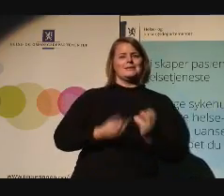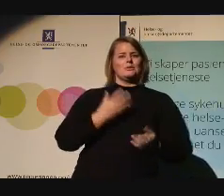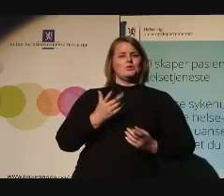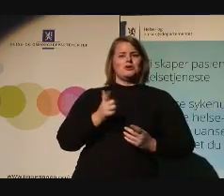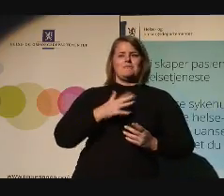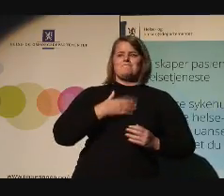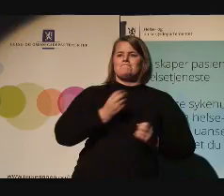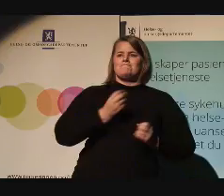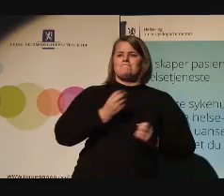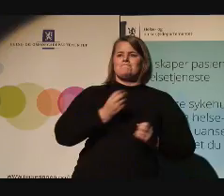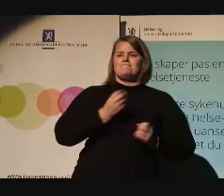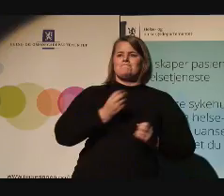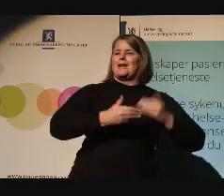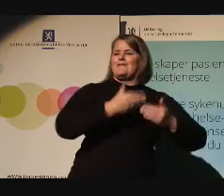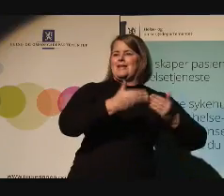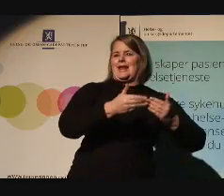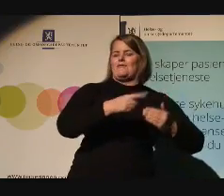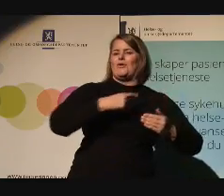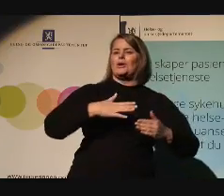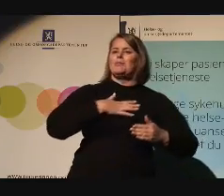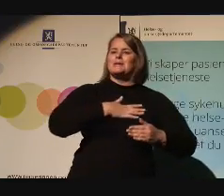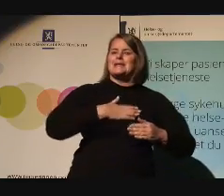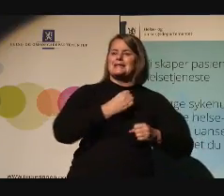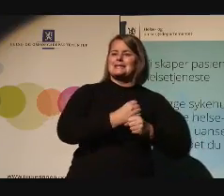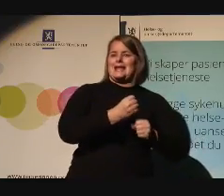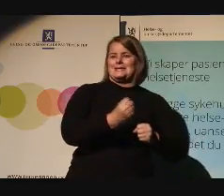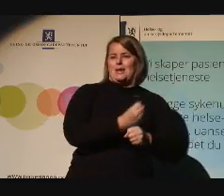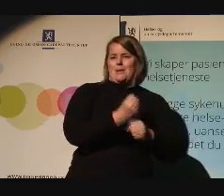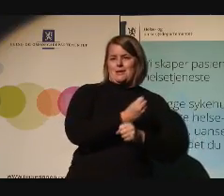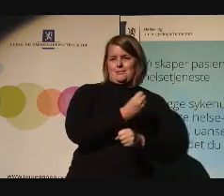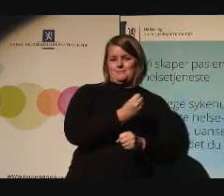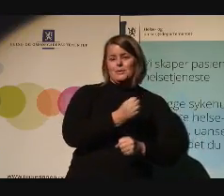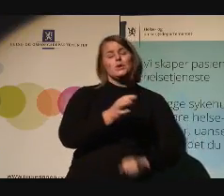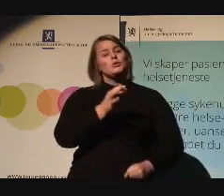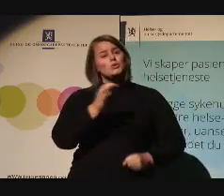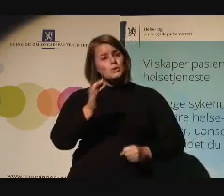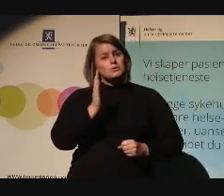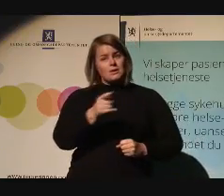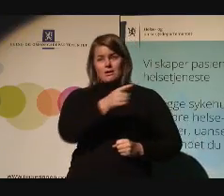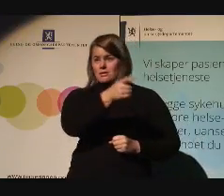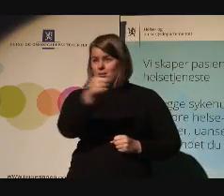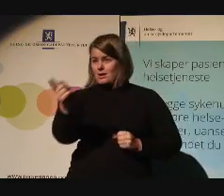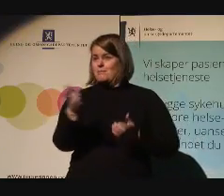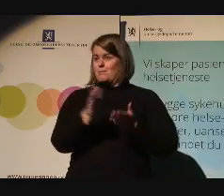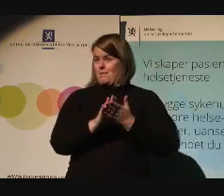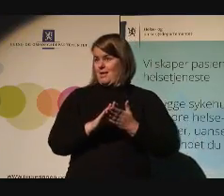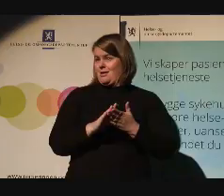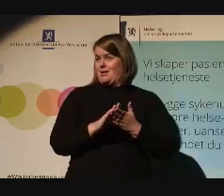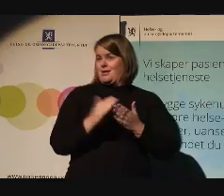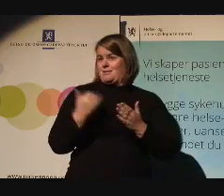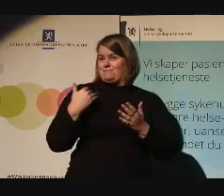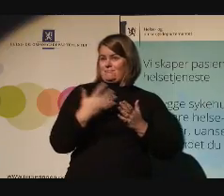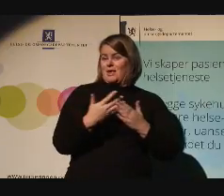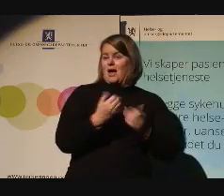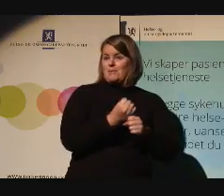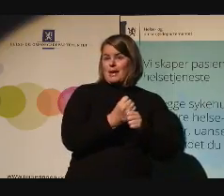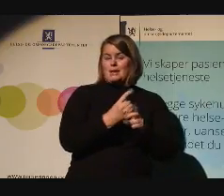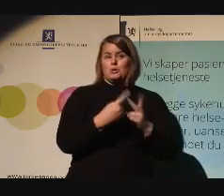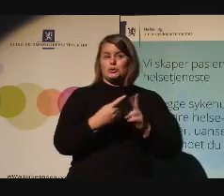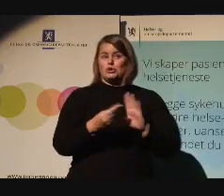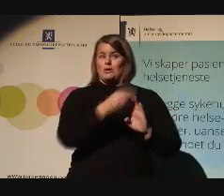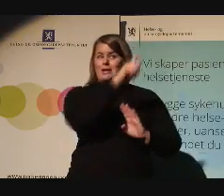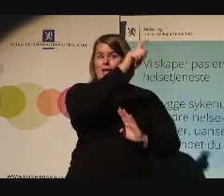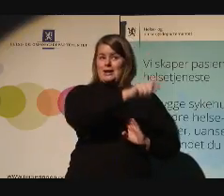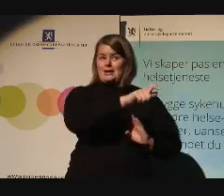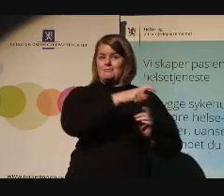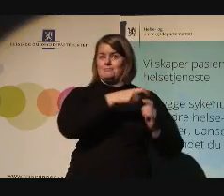utvikle pasientsikkerhetsarbeidet hos oss. Tusen takk til alle som har deltatt i arbeidet og har støttet Odny i arbeidet med å